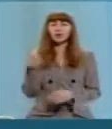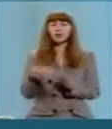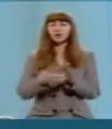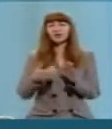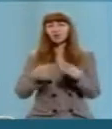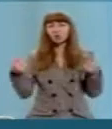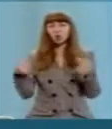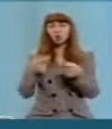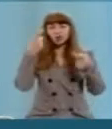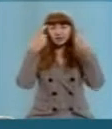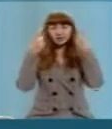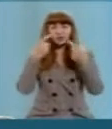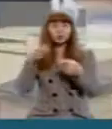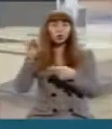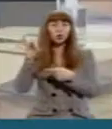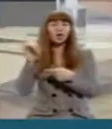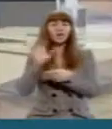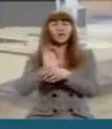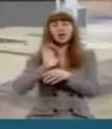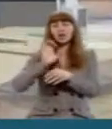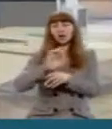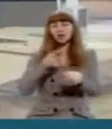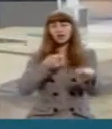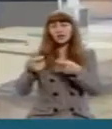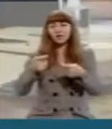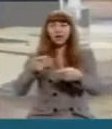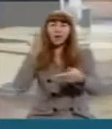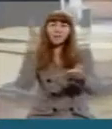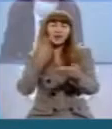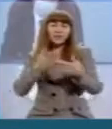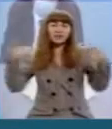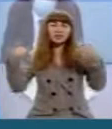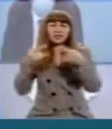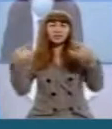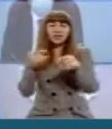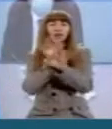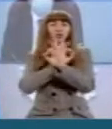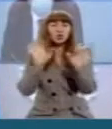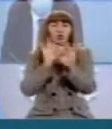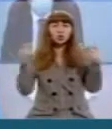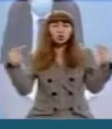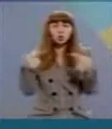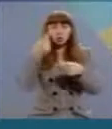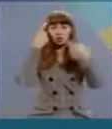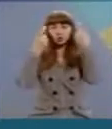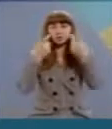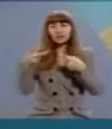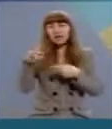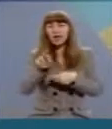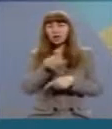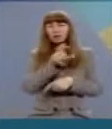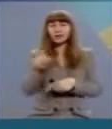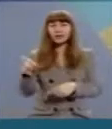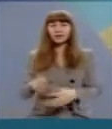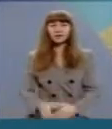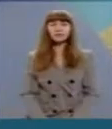нақты вакцинасы сақтық, яғни әркім жақынына жанашыр болу арқылы ғана аурудан аман шығады, деді президент. Асима Нұрбайқызы, Қазақстан